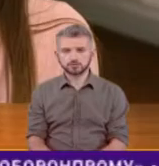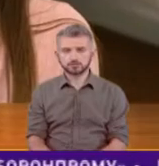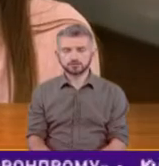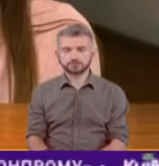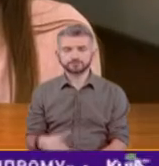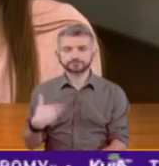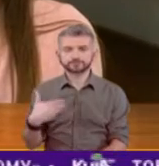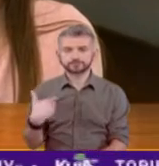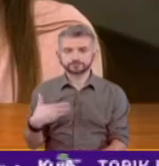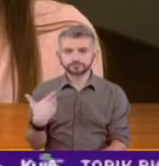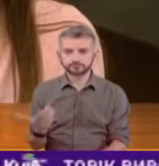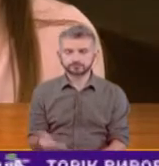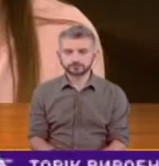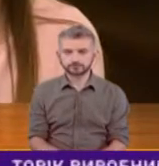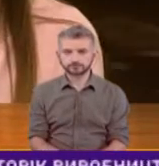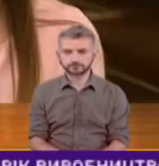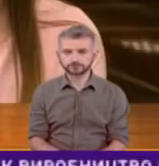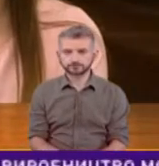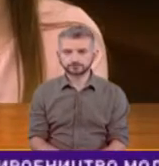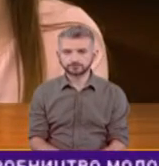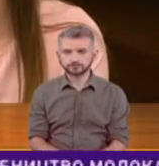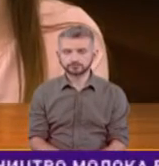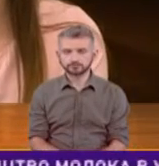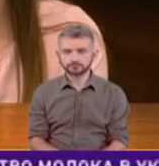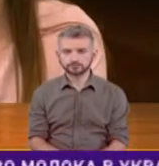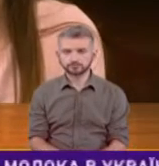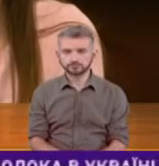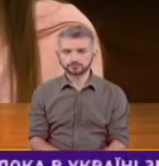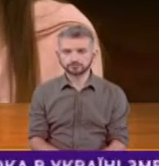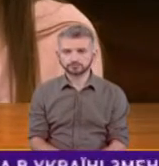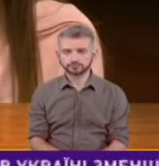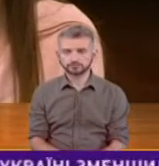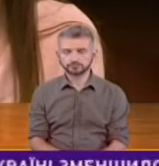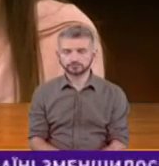Будь ласка, говоріть, ви в ефірі, ми раді вас чути, ставте питання.